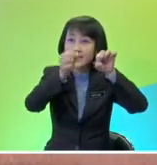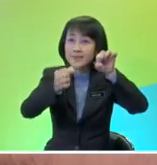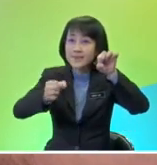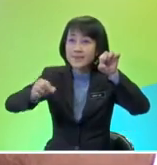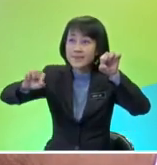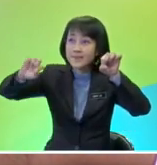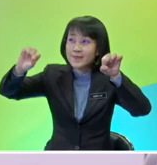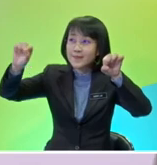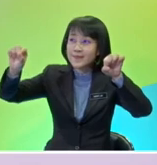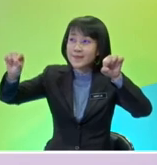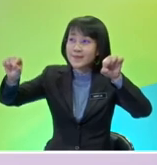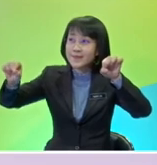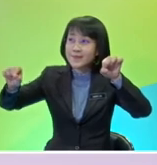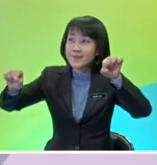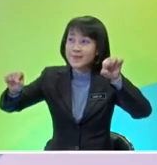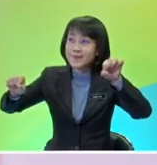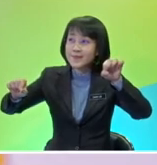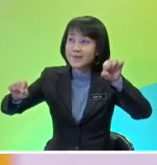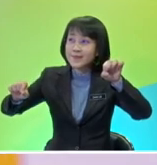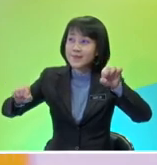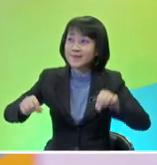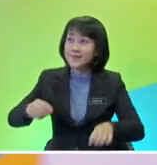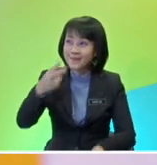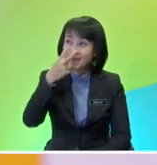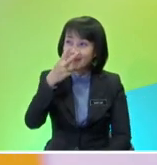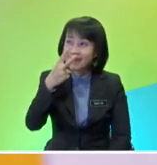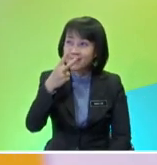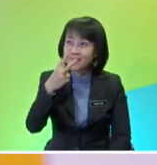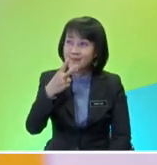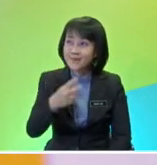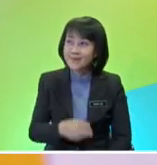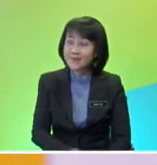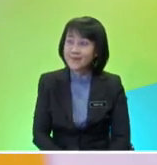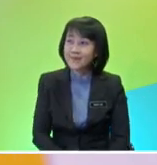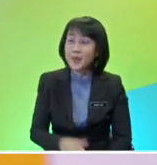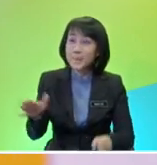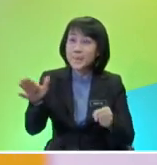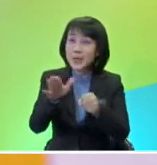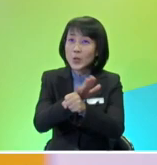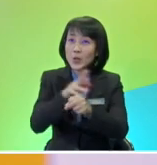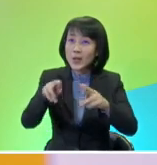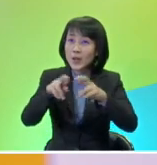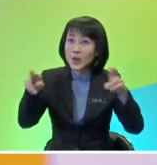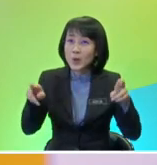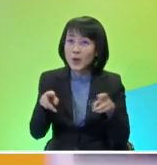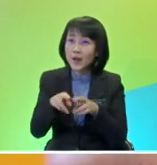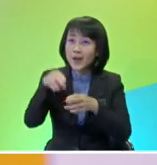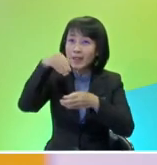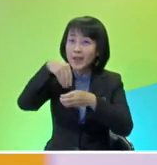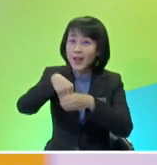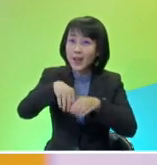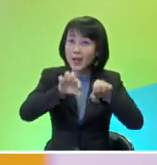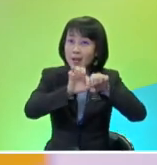Bagi-bagi mengalir dalam bekas. Tengok ni. Okey. Kita penuhkan dulu ruangan di dalam tiub ni. Okey. Okey,